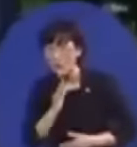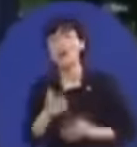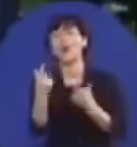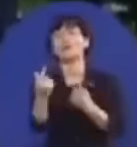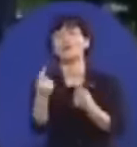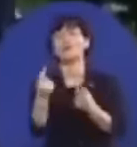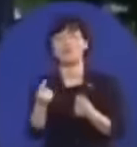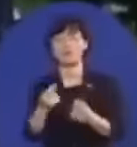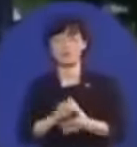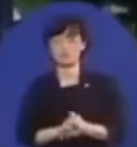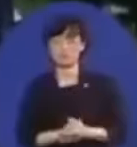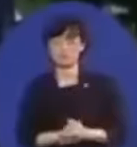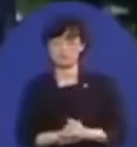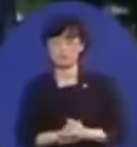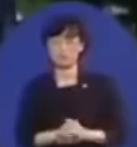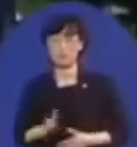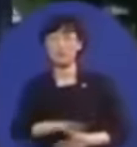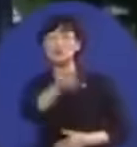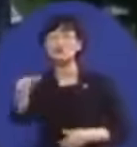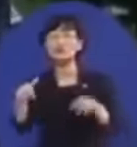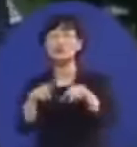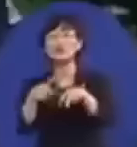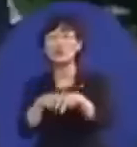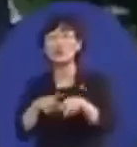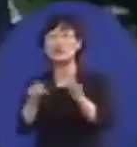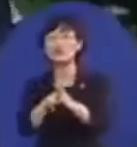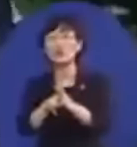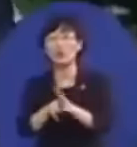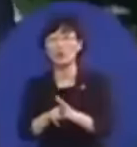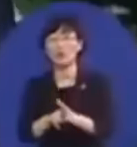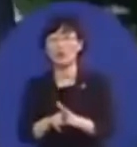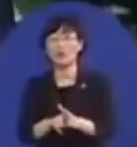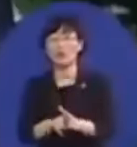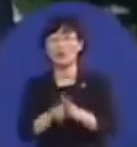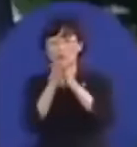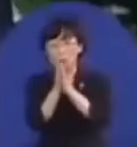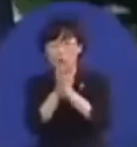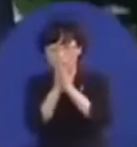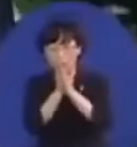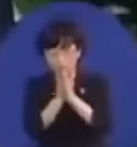받고 말고요. 우리 종교도 믿고 고행을 통해서